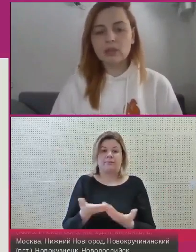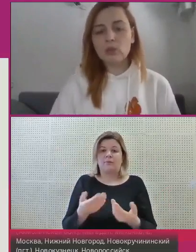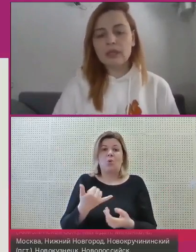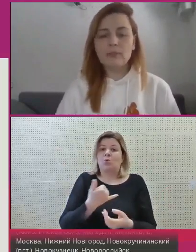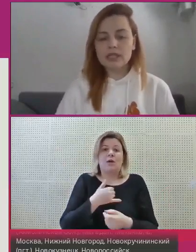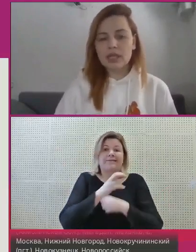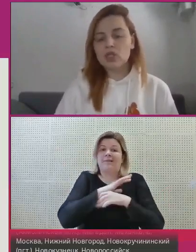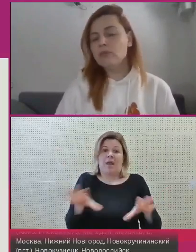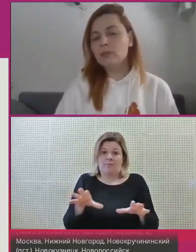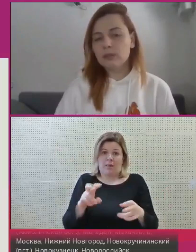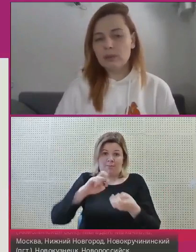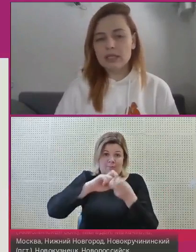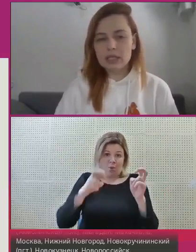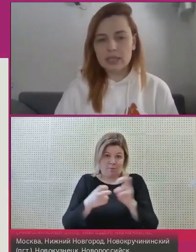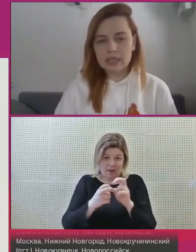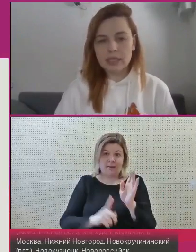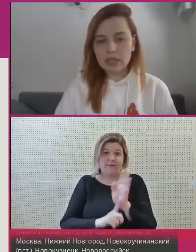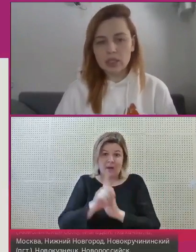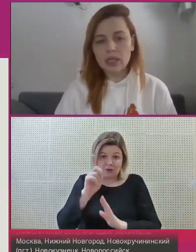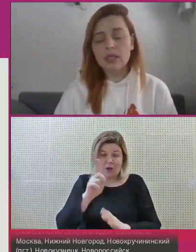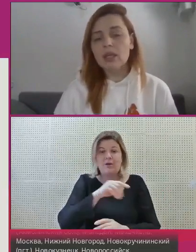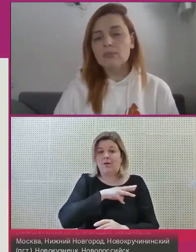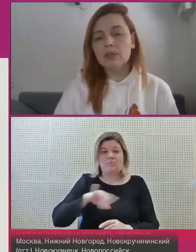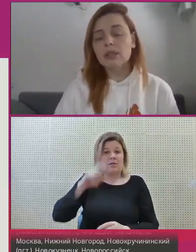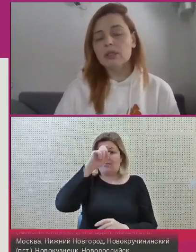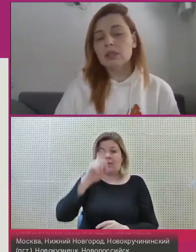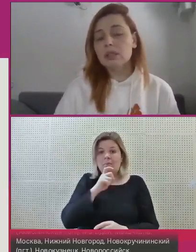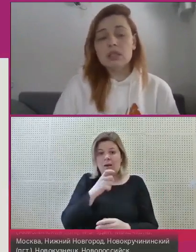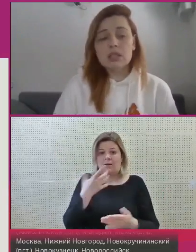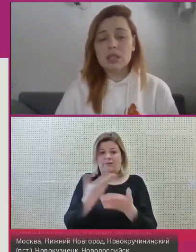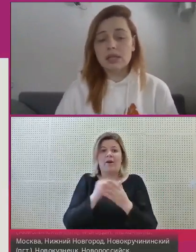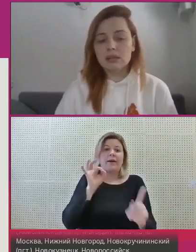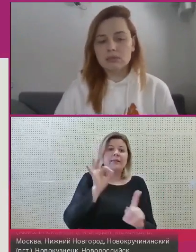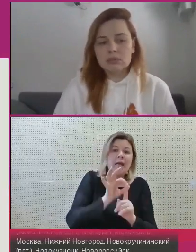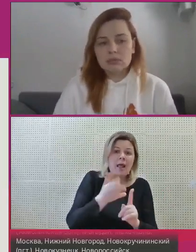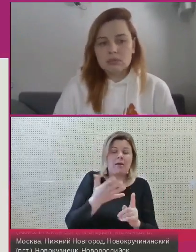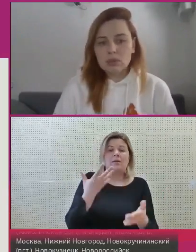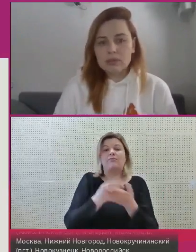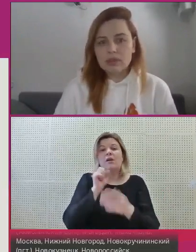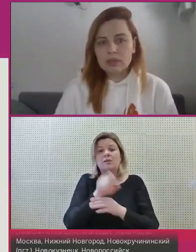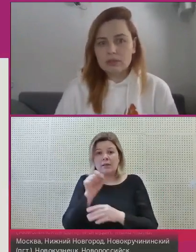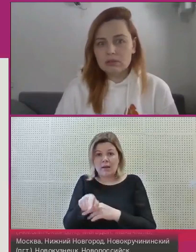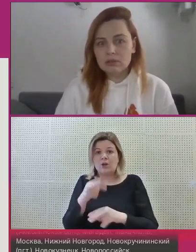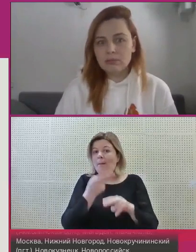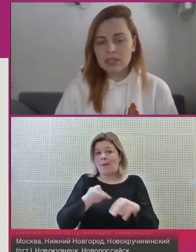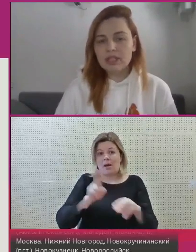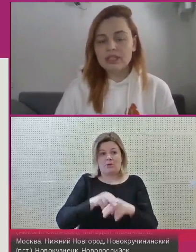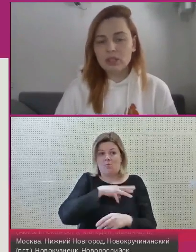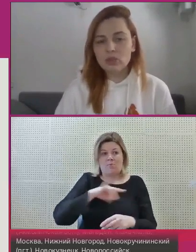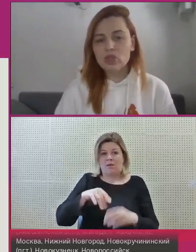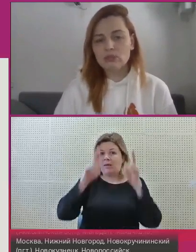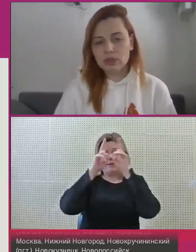проблематики, да, которую мы не обозначили, мы не понимали цели и задачи, да, мы не знали, собственно,